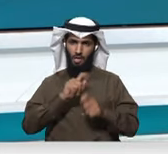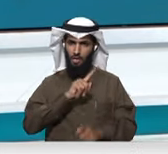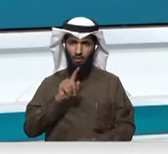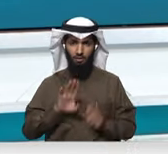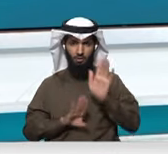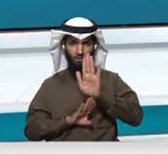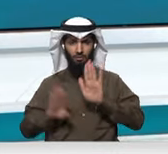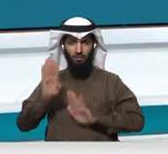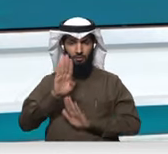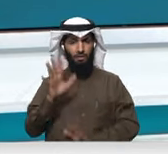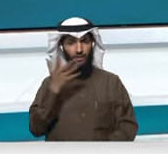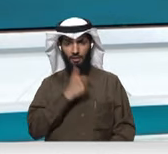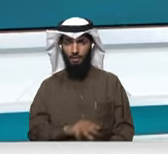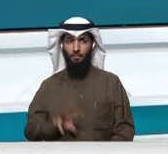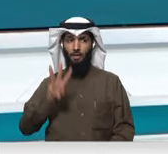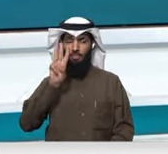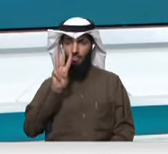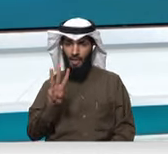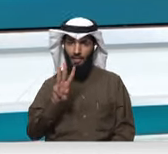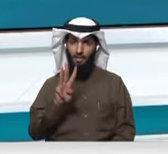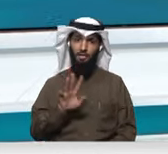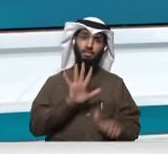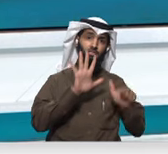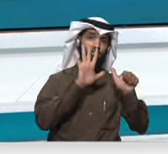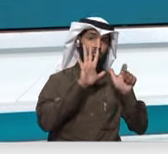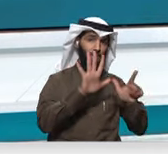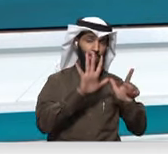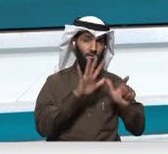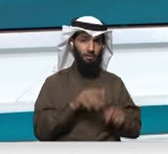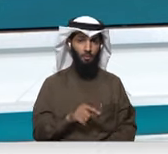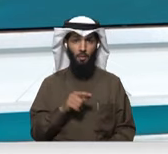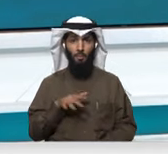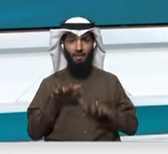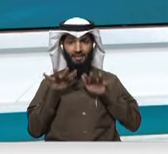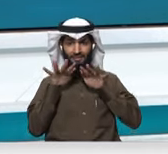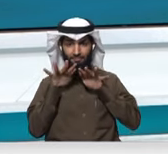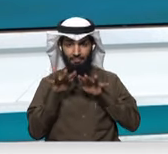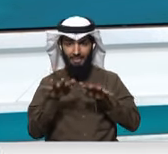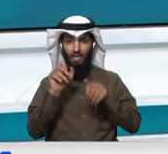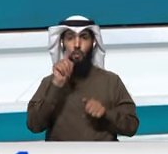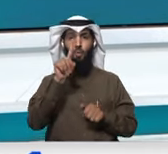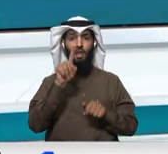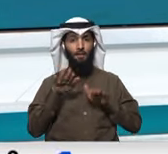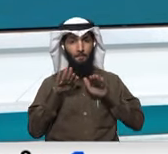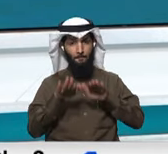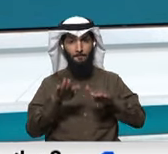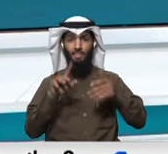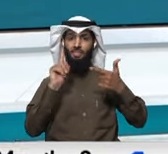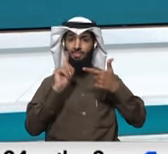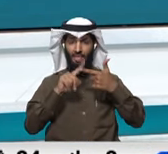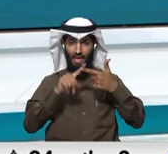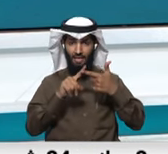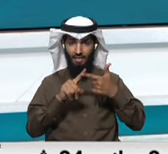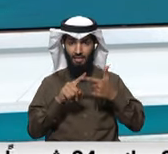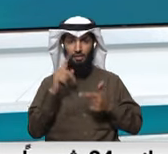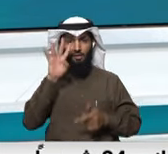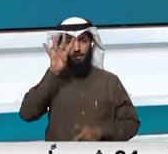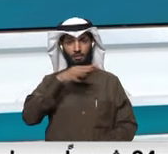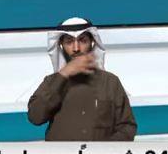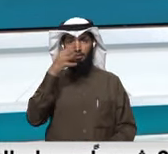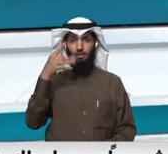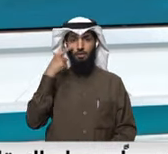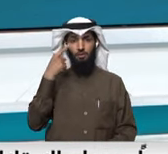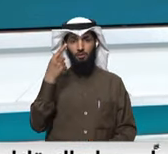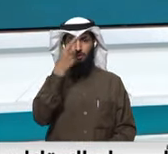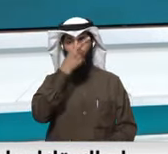قدم نشاط الرياح يساهم في ارتفاع الامواج المد الاول باذن الله الساعه 12 و49 دقيقه الظهر والمد الثاني الساعه 11 و47 دقيقه